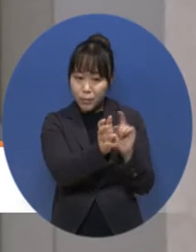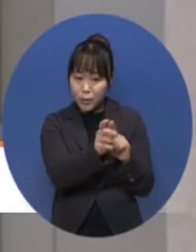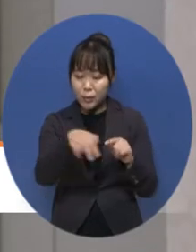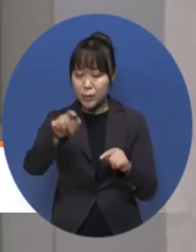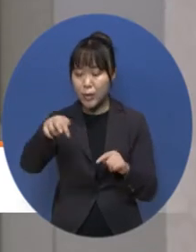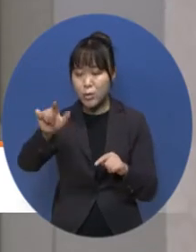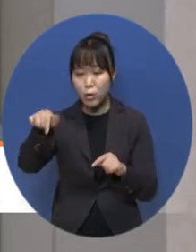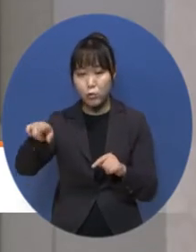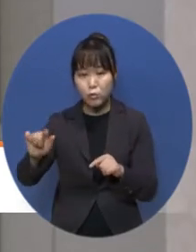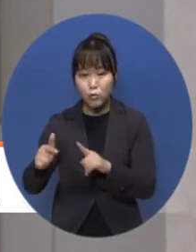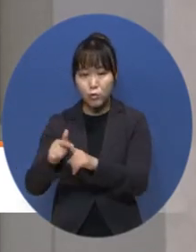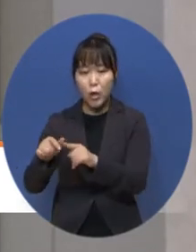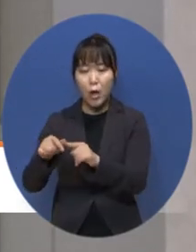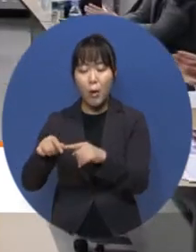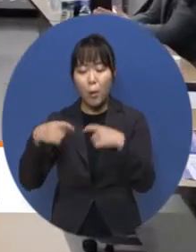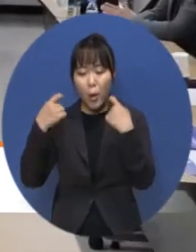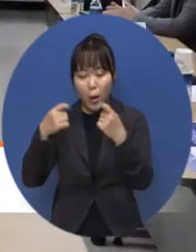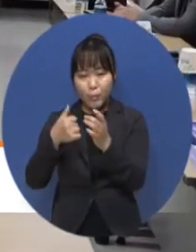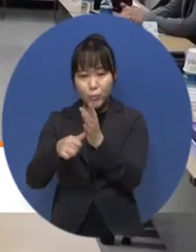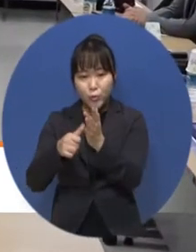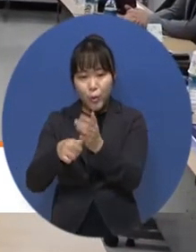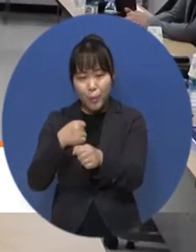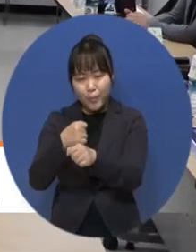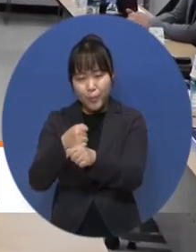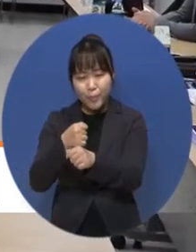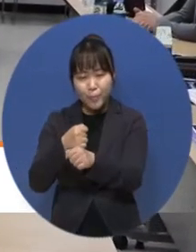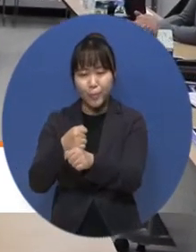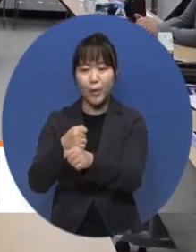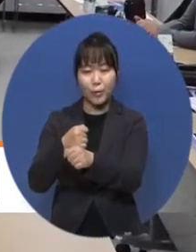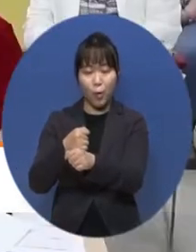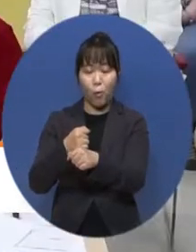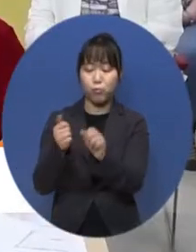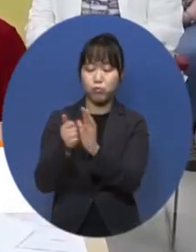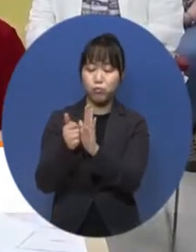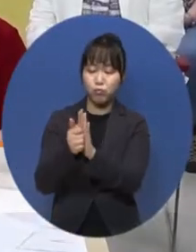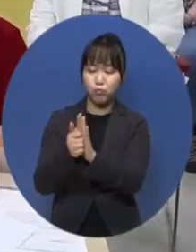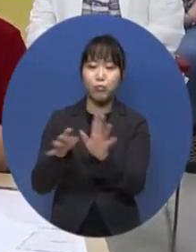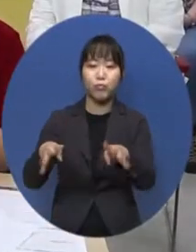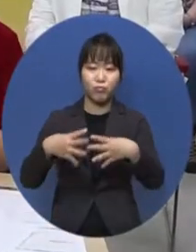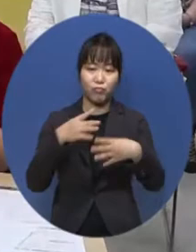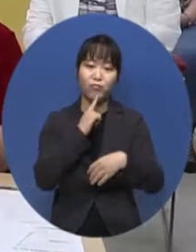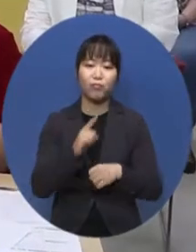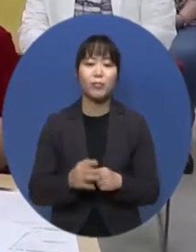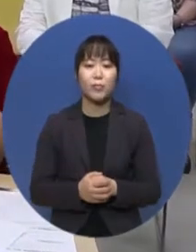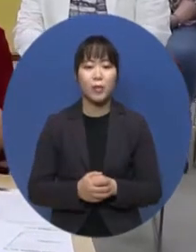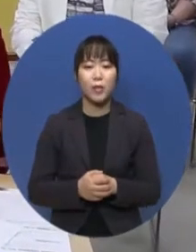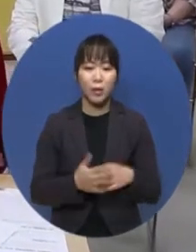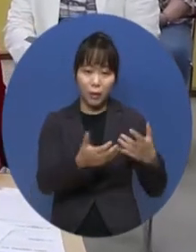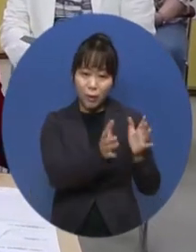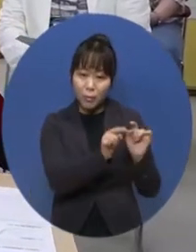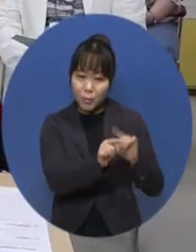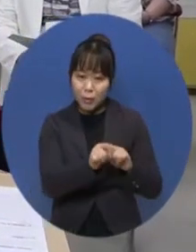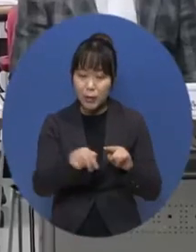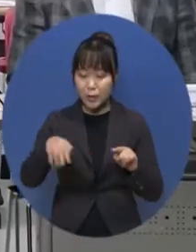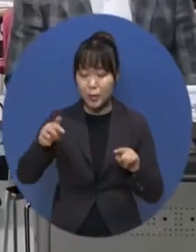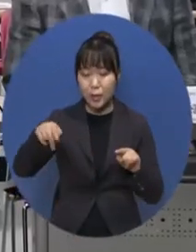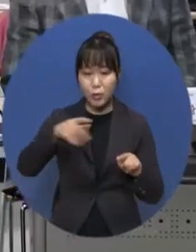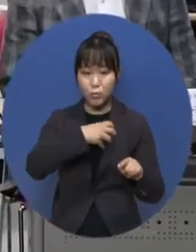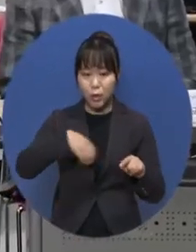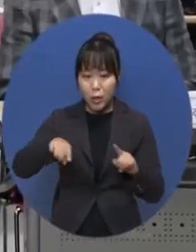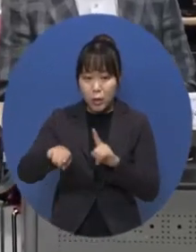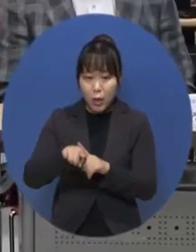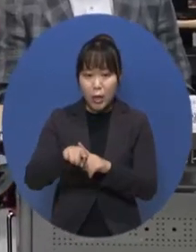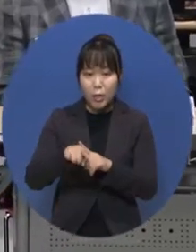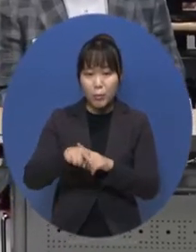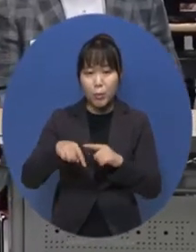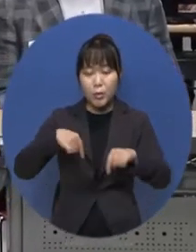산청군 관광상품 개발에 적극 나서기로 합의했습니다. 또한 관광클럽은 산청군의 관광 정책